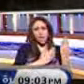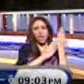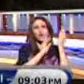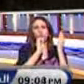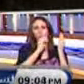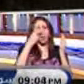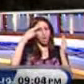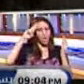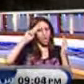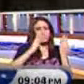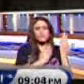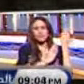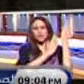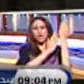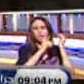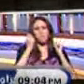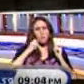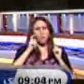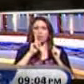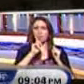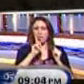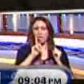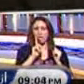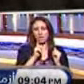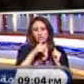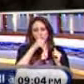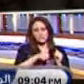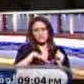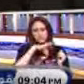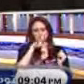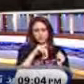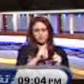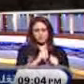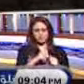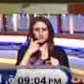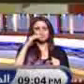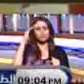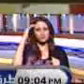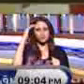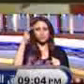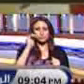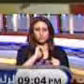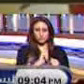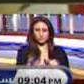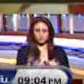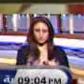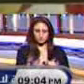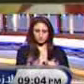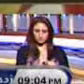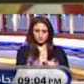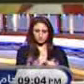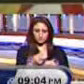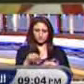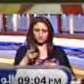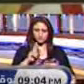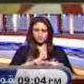عظيم يستحق كل خير. شكرا بالتأكيد. الكاتب الصحفي الاستاذ نبيل تفاهني مدير مكتب الاخبار. الفاتيكان منذ قليل